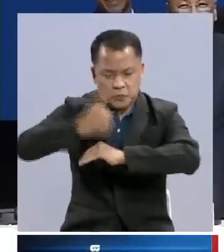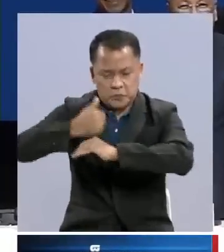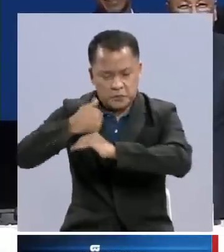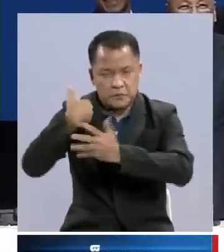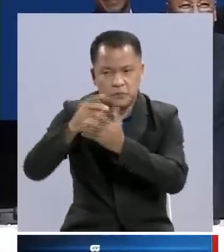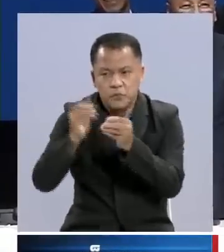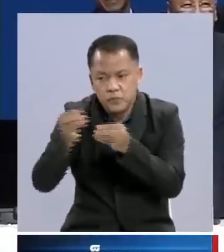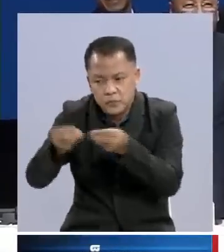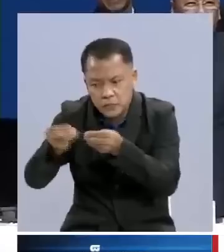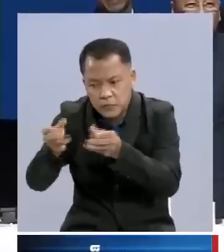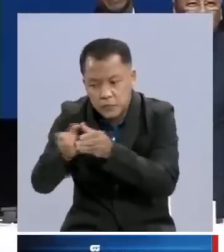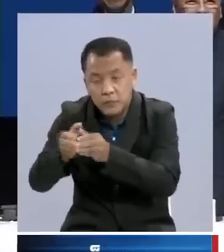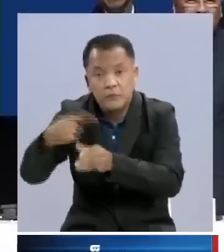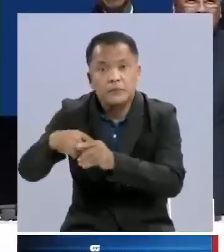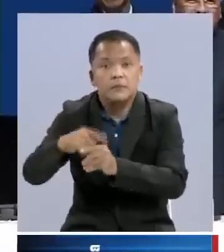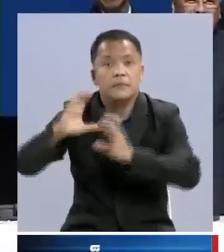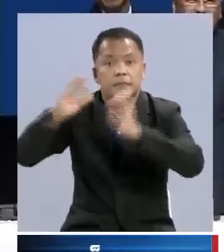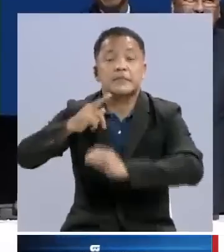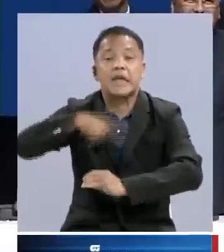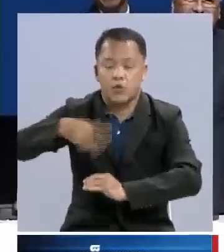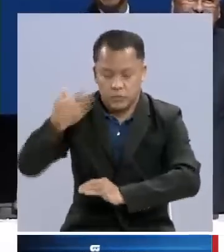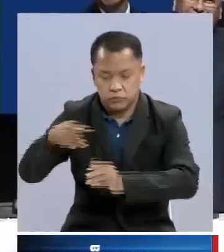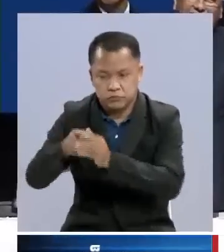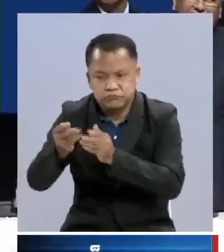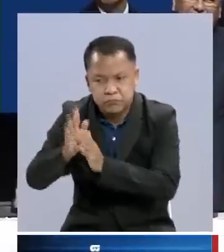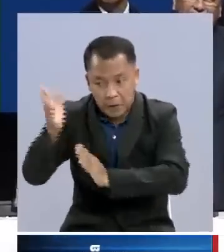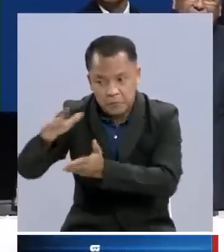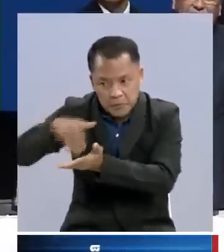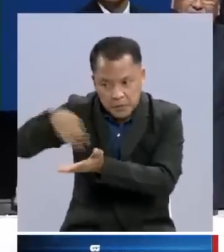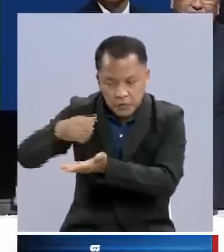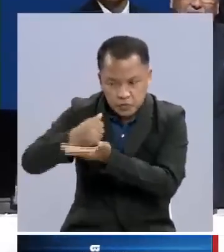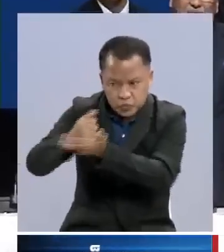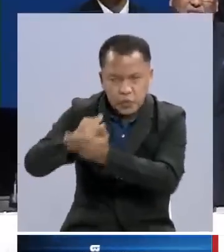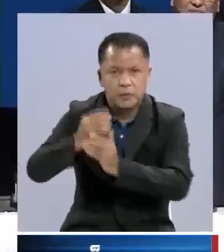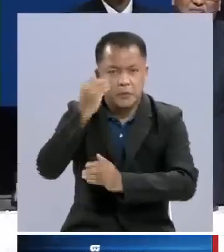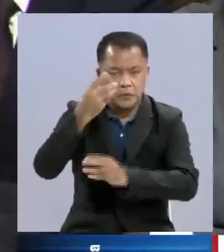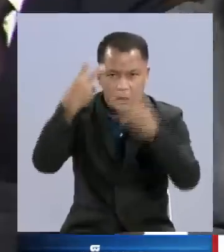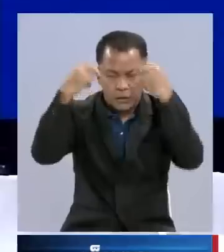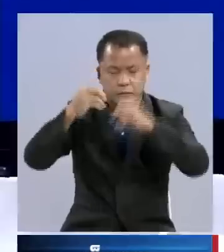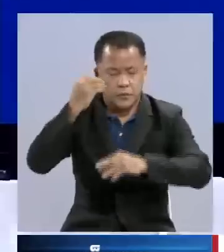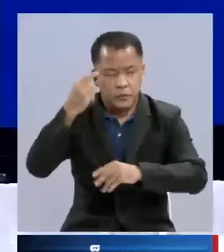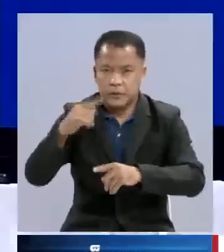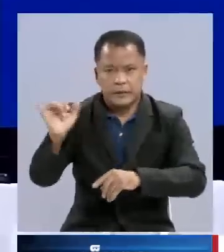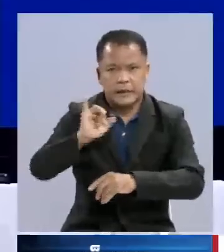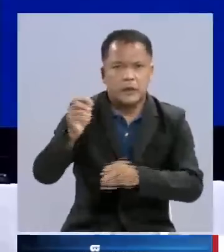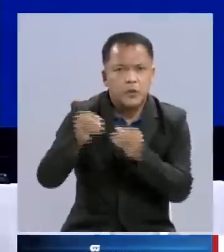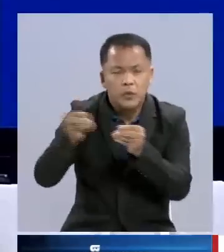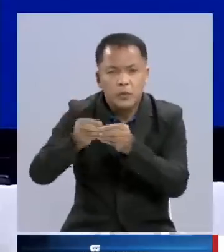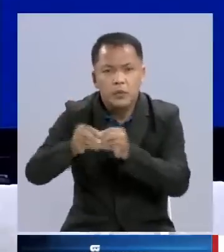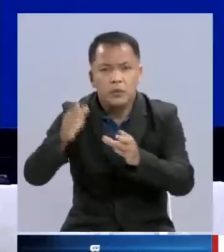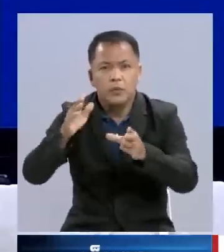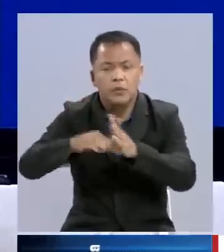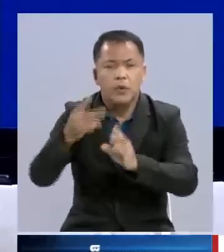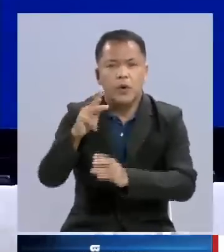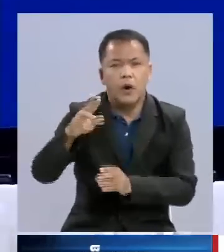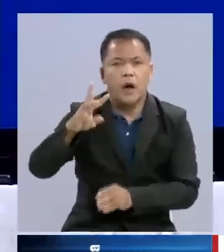ปเปิดดีลกับพรรคขั้วรัฐบาลเดิมหาเสียงมาช่วยโหวตให้คุณพิธาเป็นนายกแต่ไม่มีดีลเรื่องเก้าอี้ใน